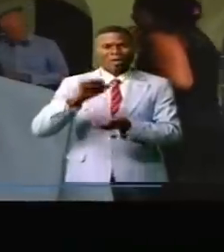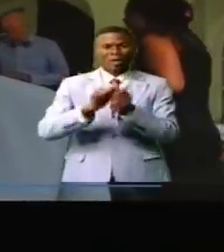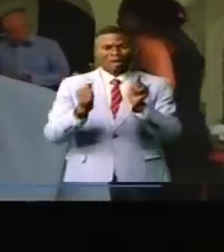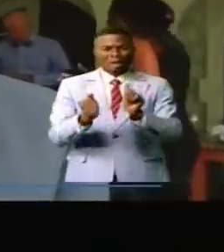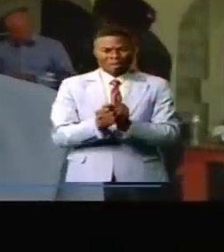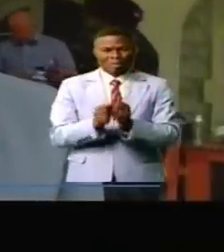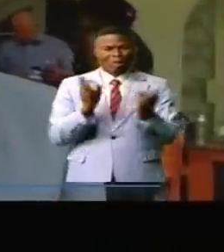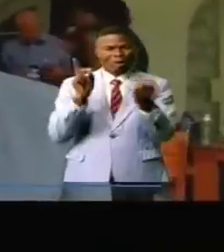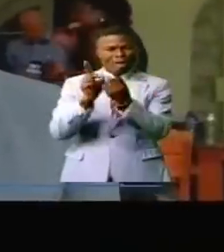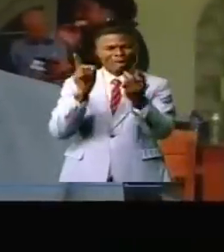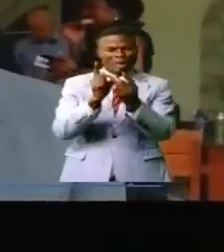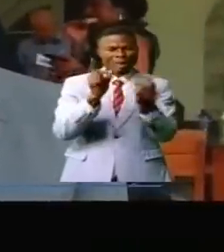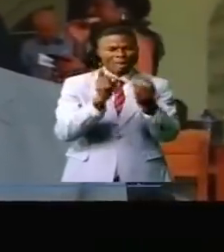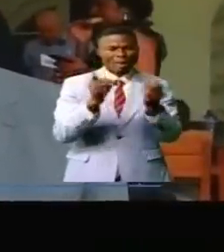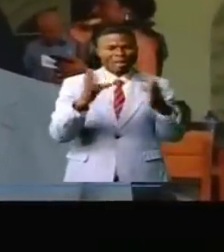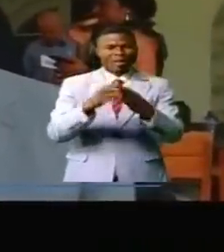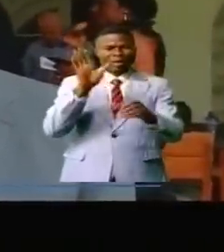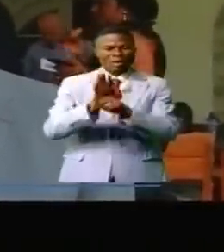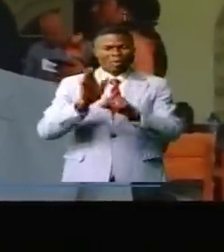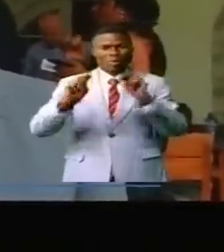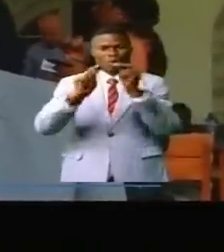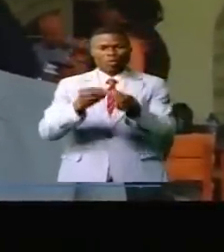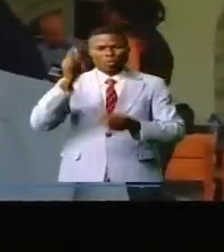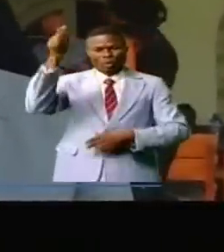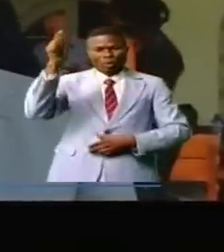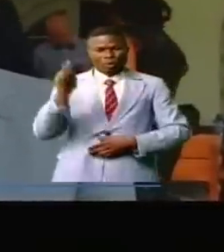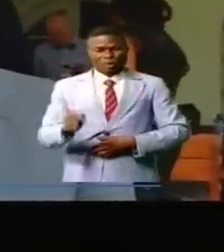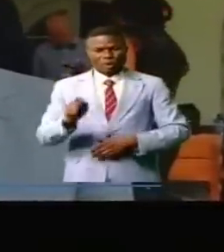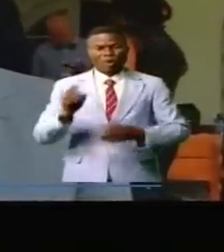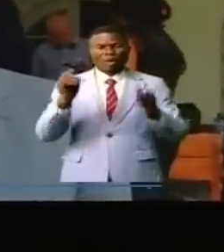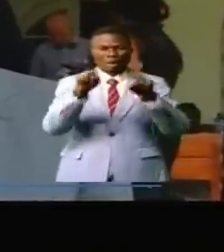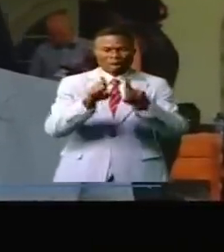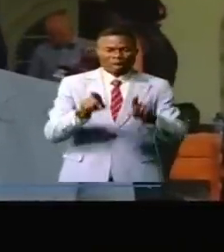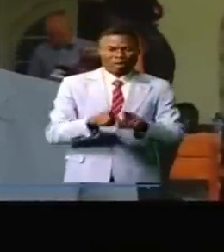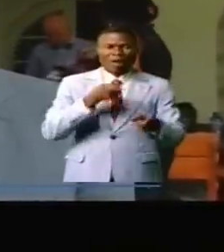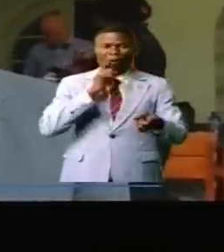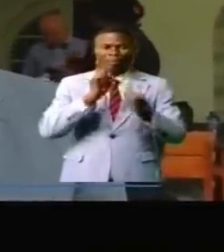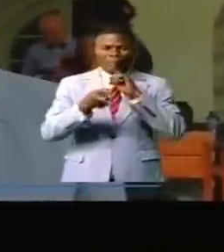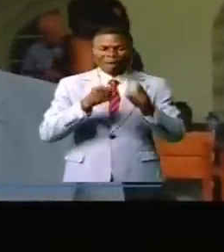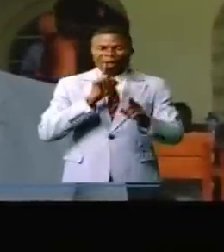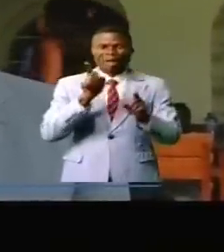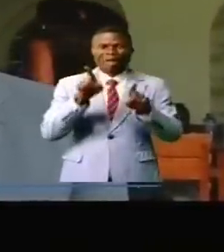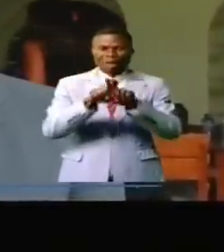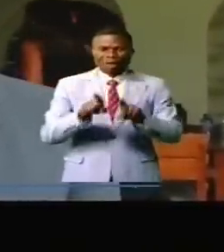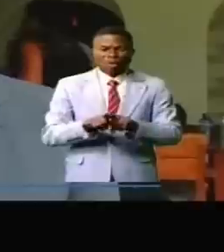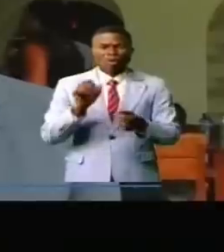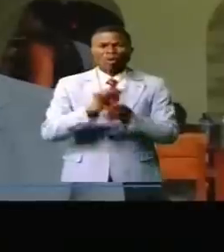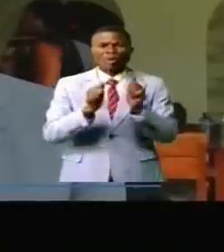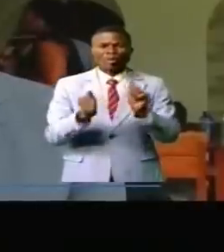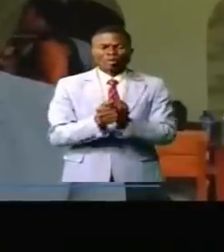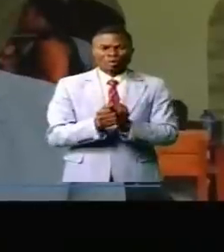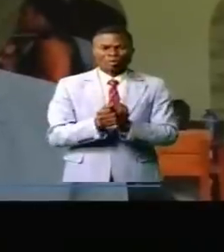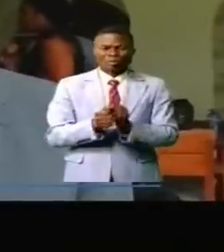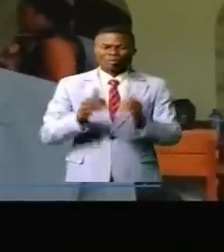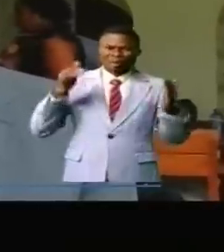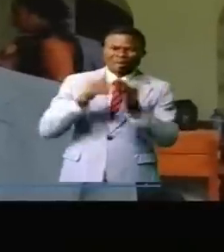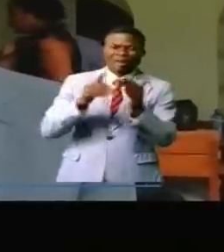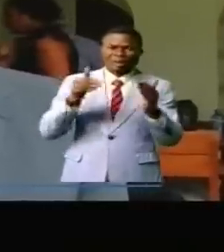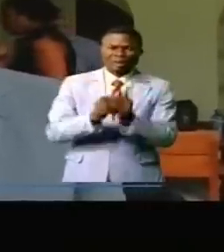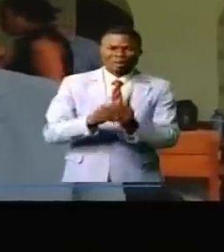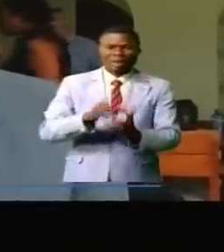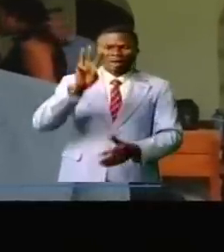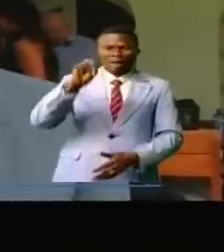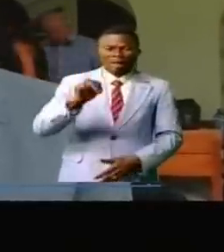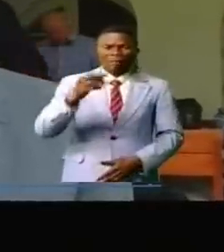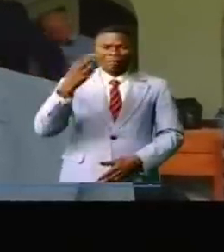ses contacts qu'il a eus avec les différents groupes armés, et puis aussi pour aborder évidemment la situation de l'agression du